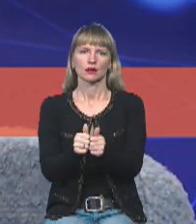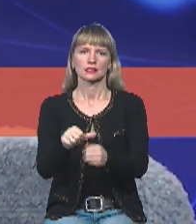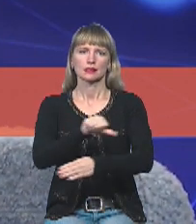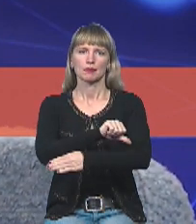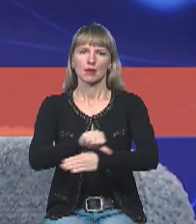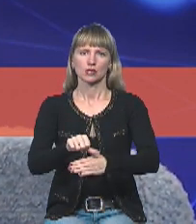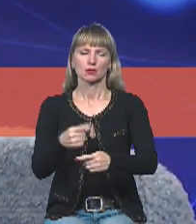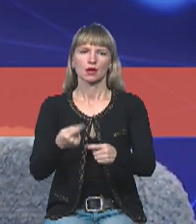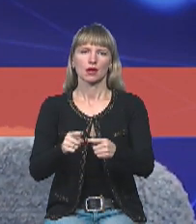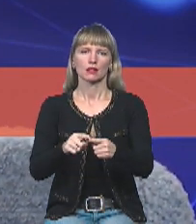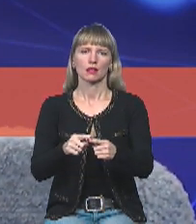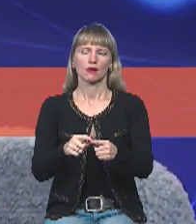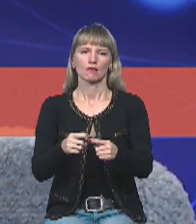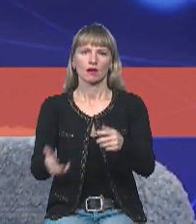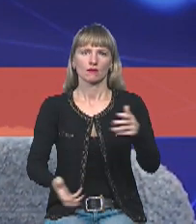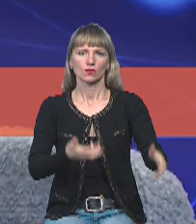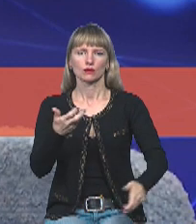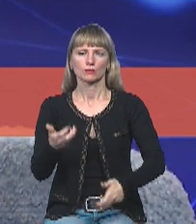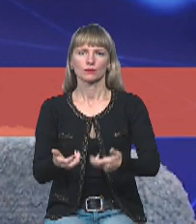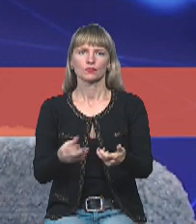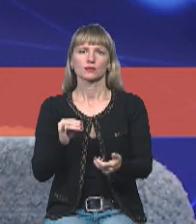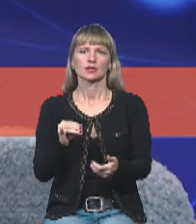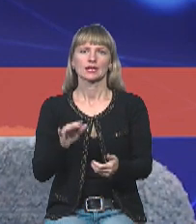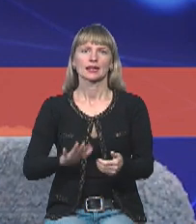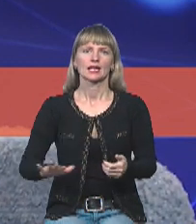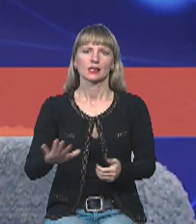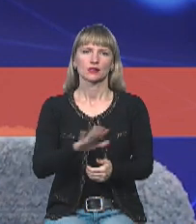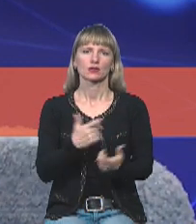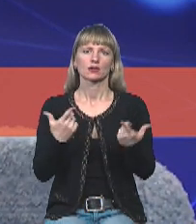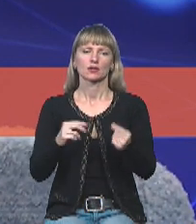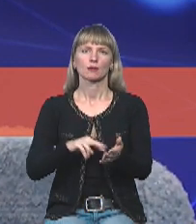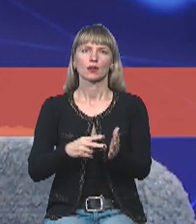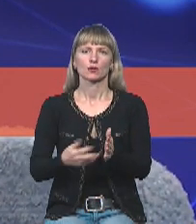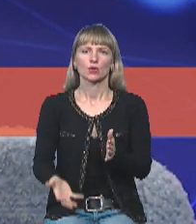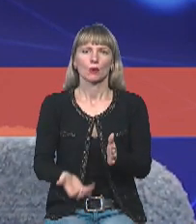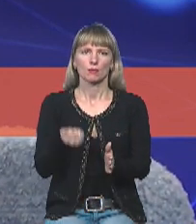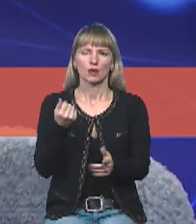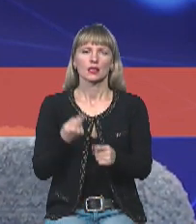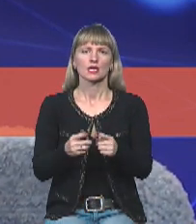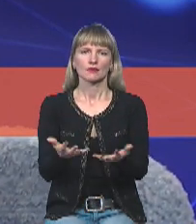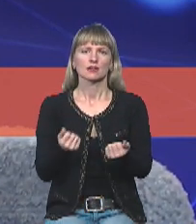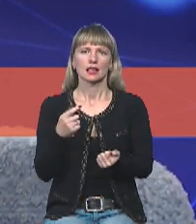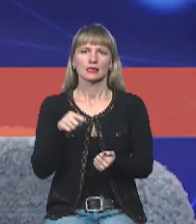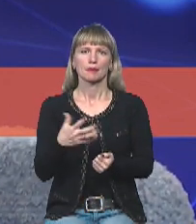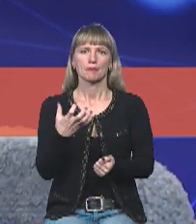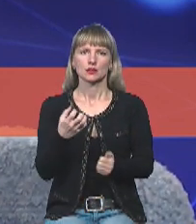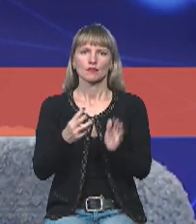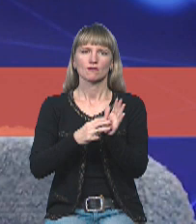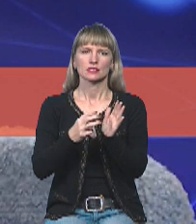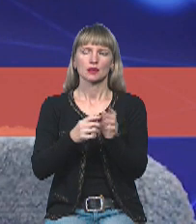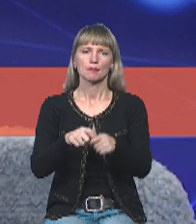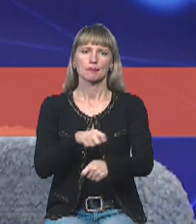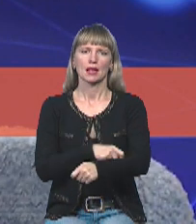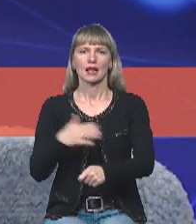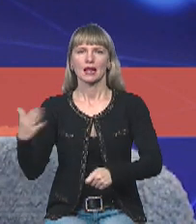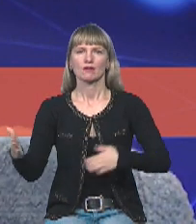межами видобутку і з гірничим відводом. І сама територія, де планується видобуток. Якщо взяти там 500-800 метрів наліво-направо,